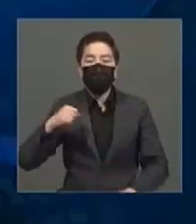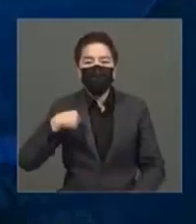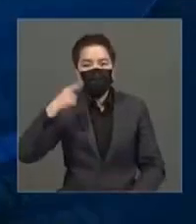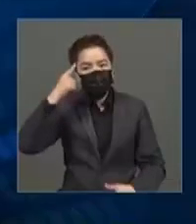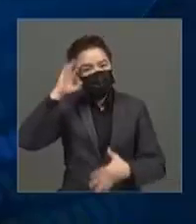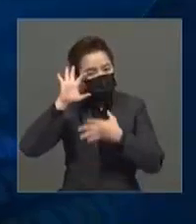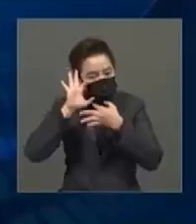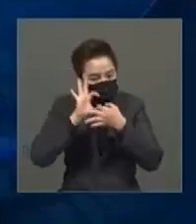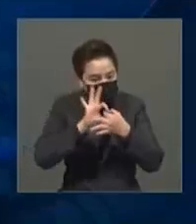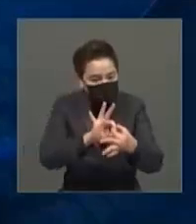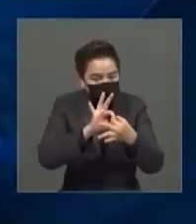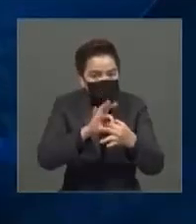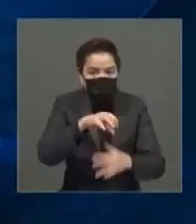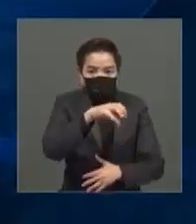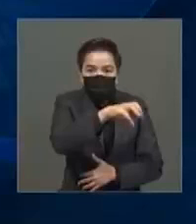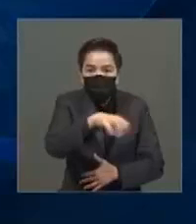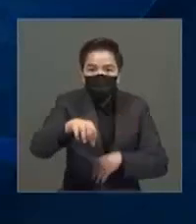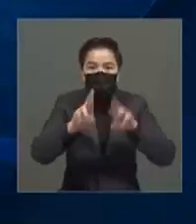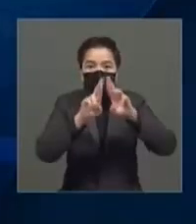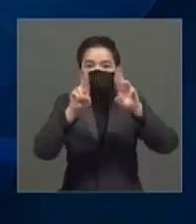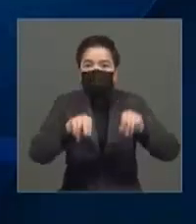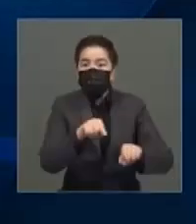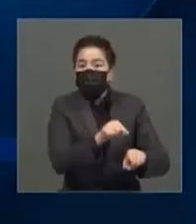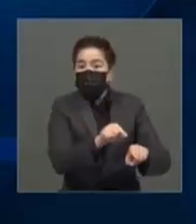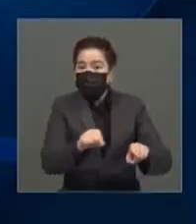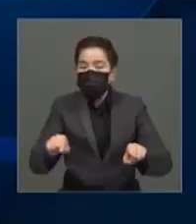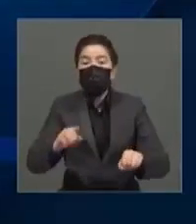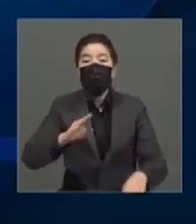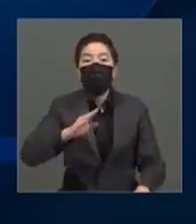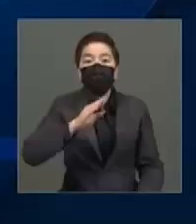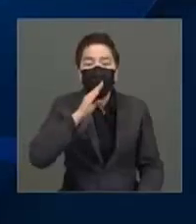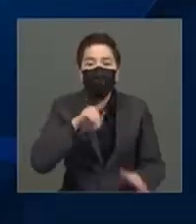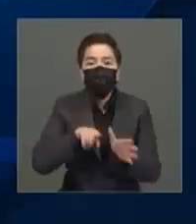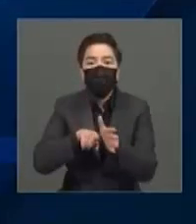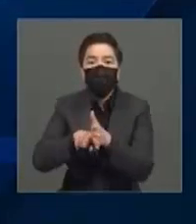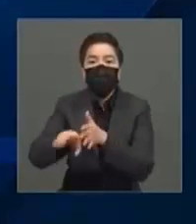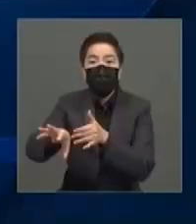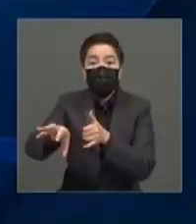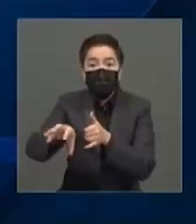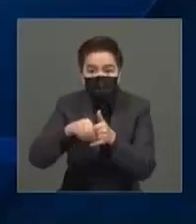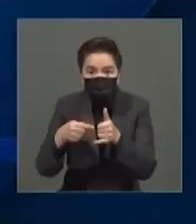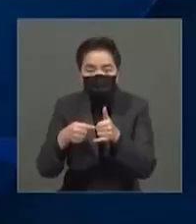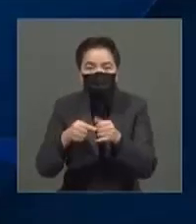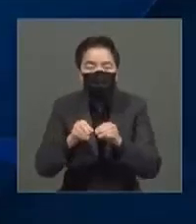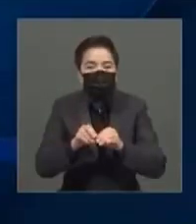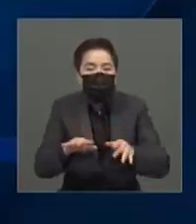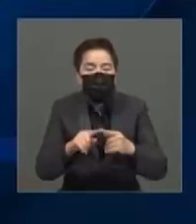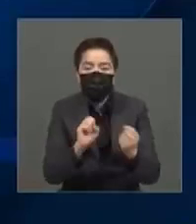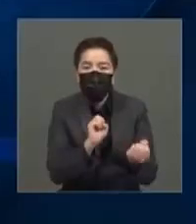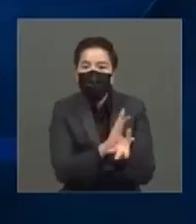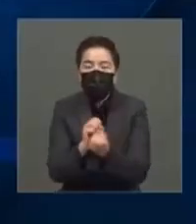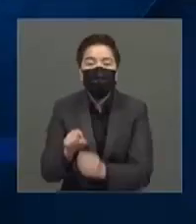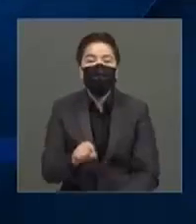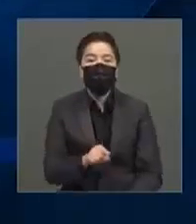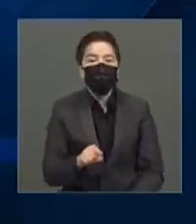มีความห่วงใยนะคะเนื่องจากว่าร้านอาหารในลักษณะนี้เนี่ยถ้ามีการติดเชื้อมีการแพร่ระบาดเป็นจำนวน